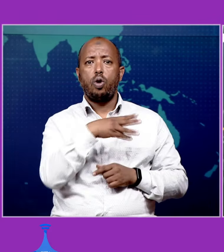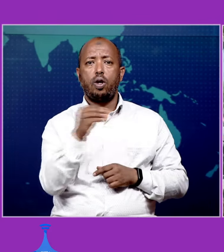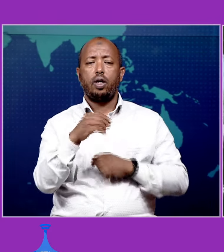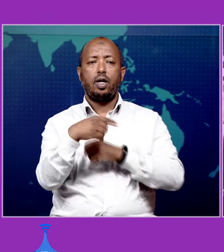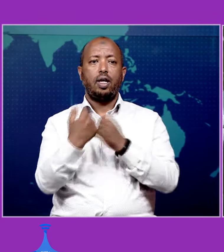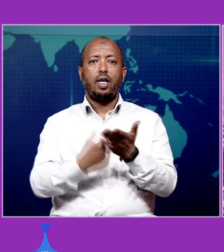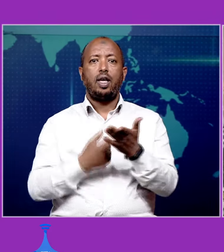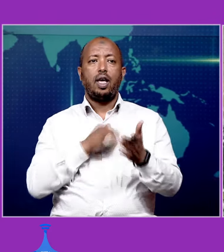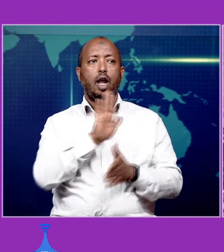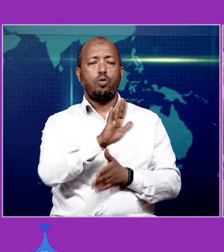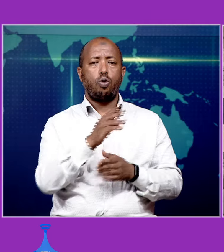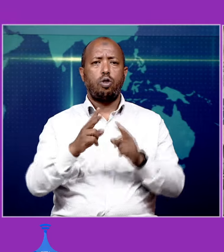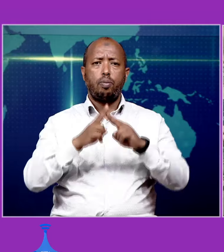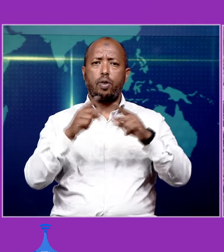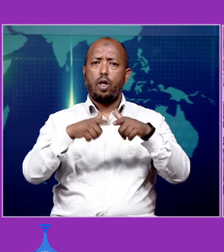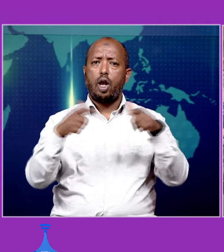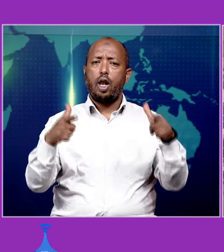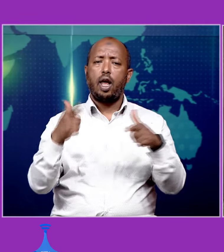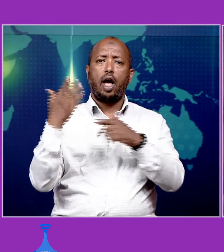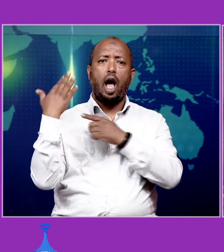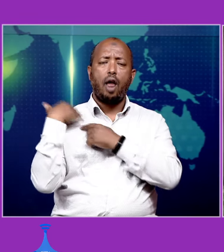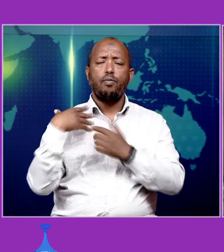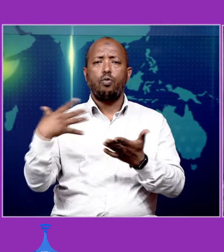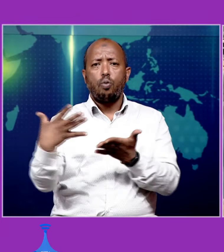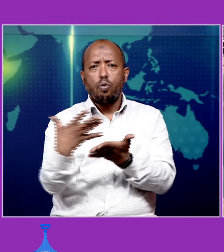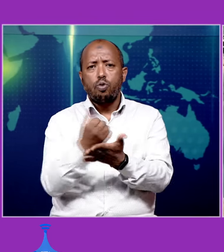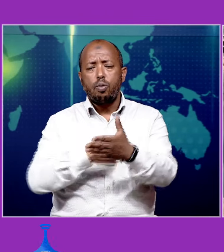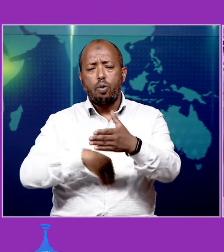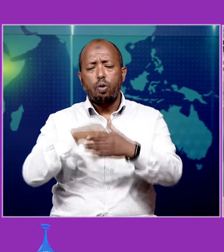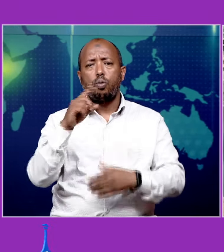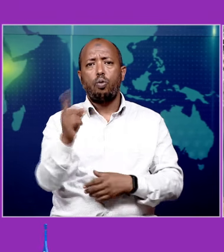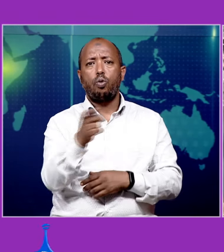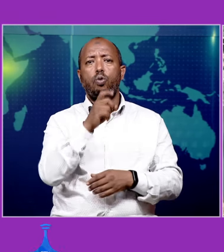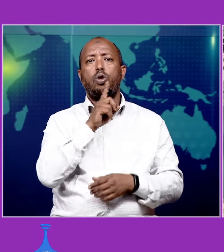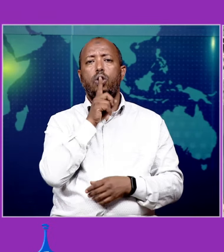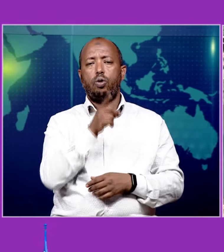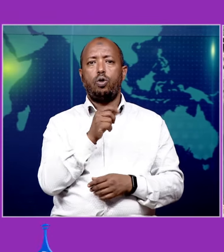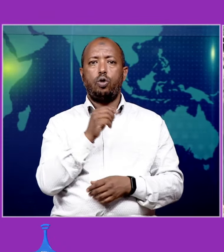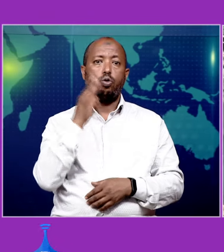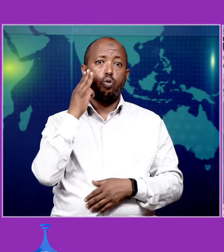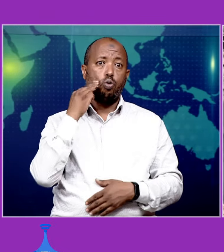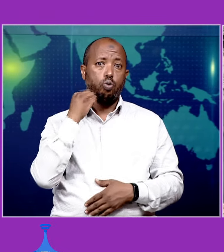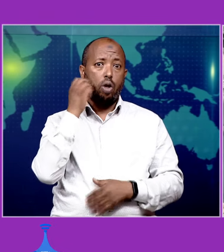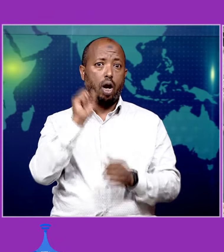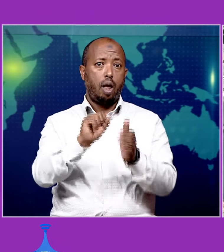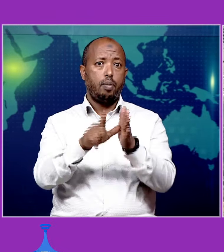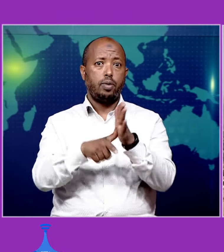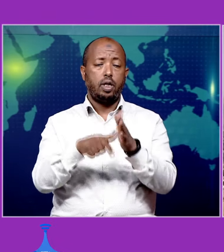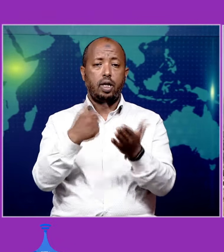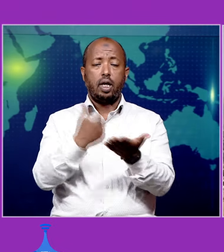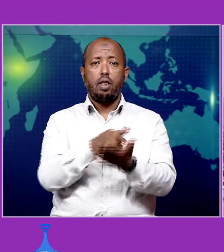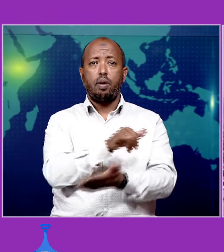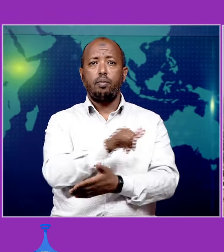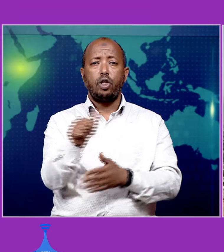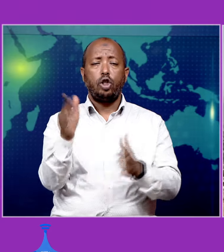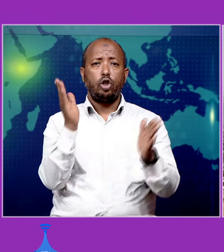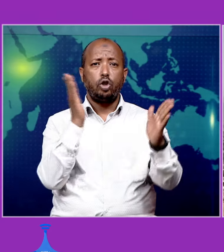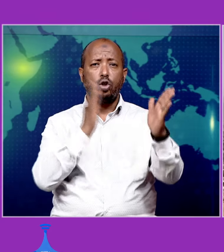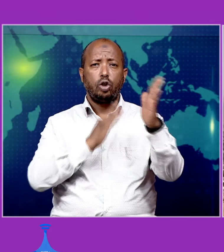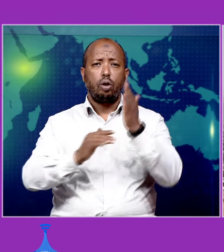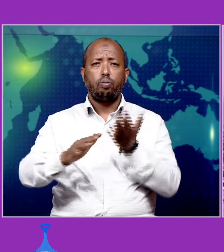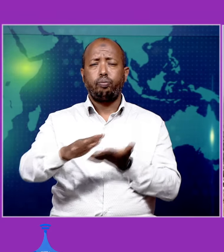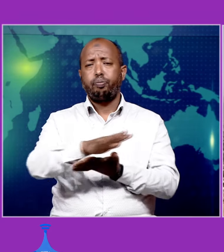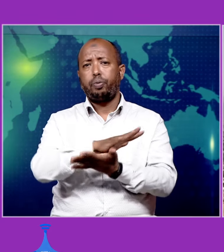ሀገርነት ድርሻዋን አሁንም እየተወጣች ስለመሆኑ አንስተዋል። ሱዳን እንዲህ አይነት ችግርና በሳ ውስጥ